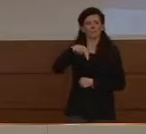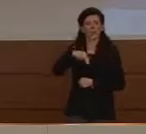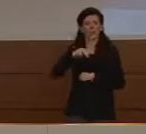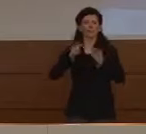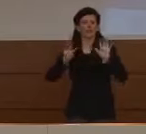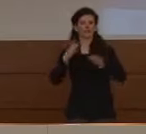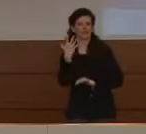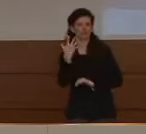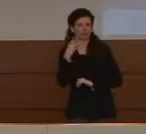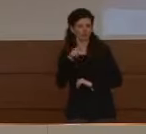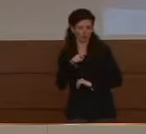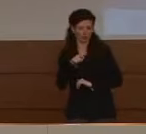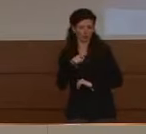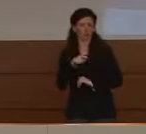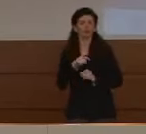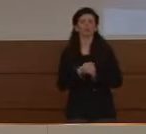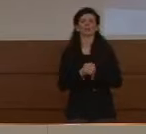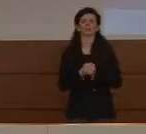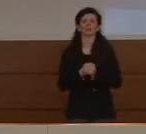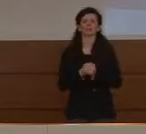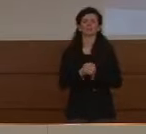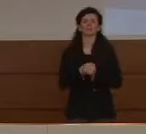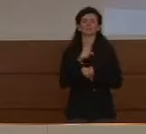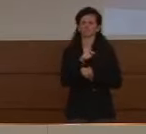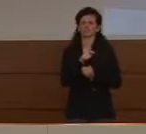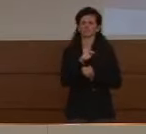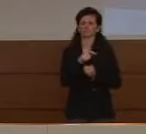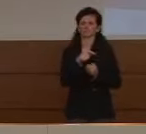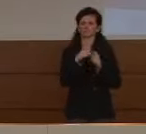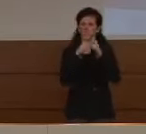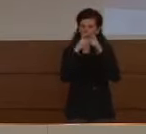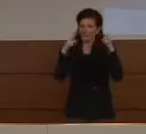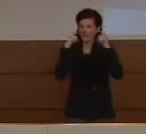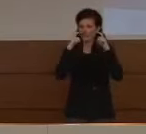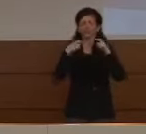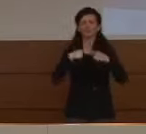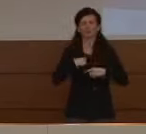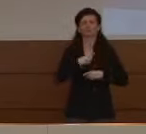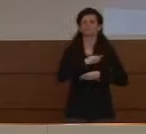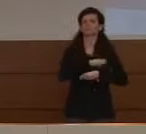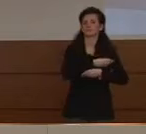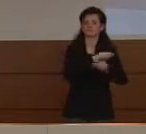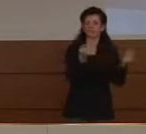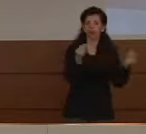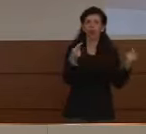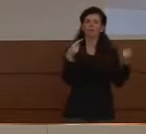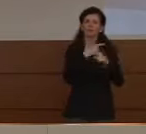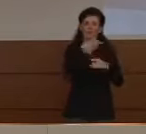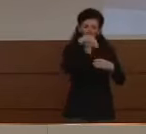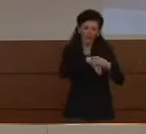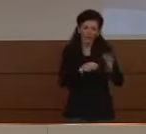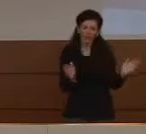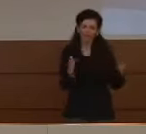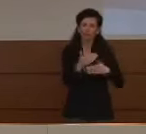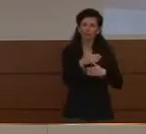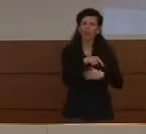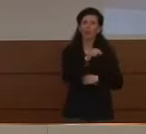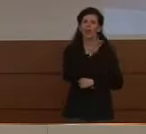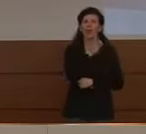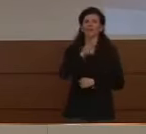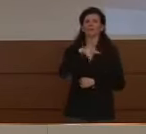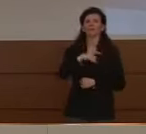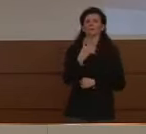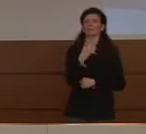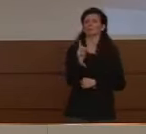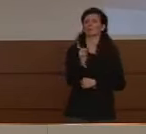noi abbiamo distribuito queste mascherine in realtà poi all'interno non erano mascherine ffp2